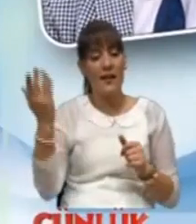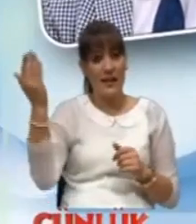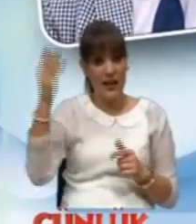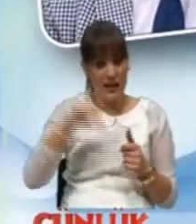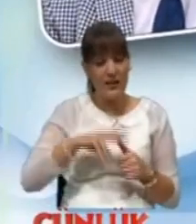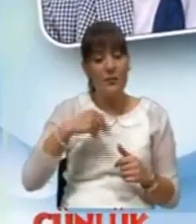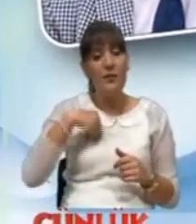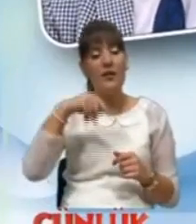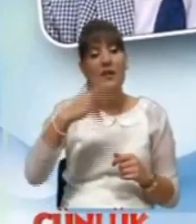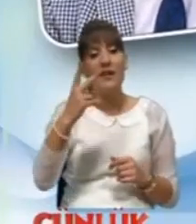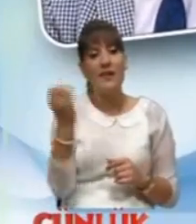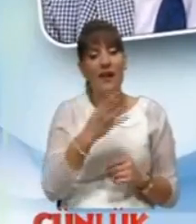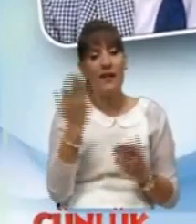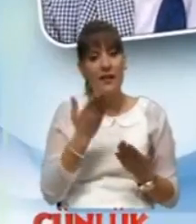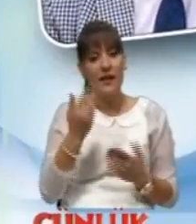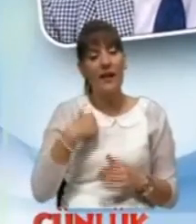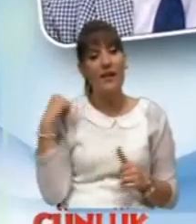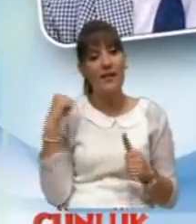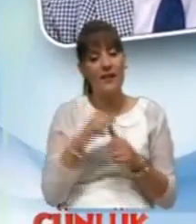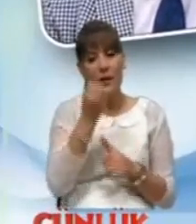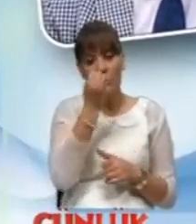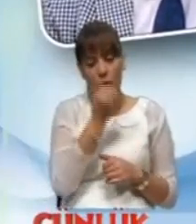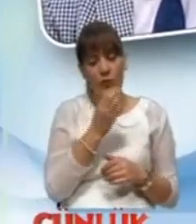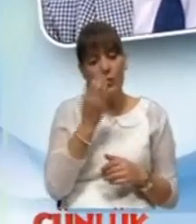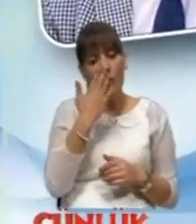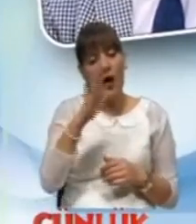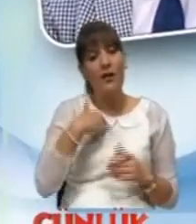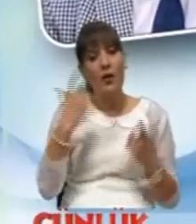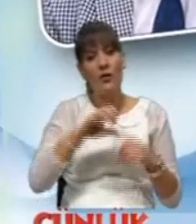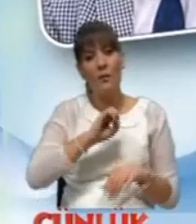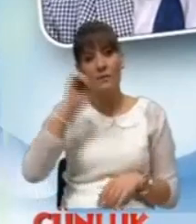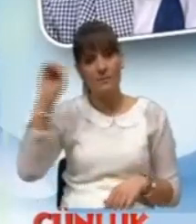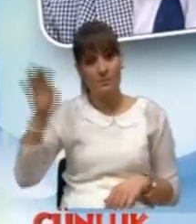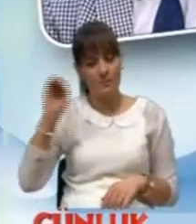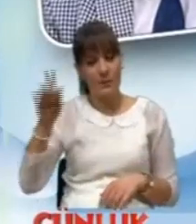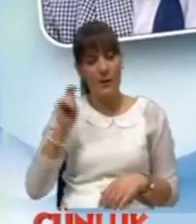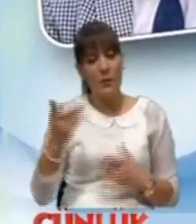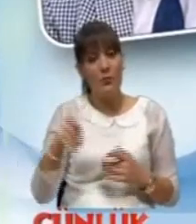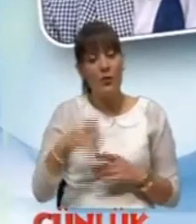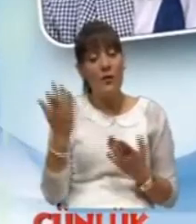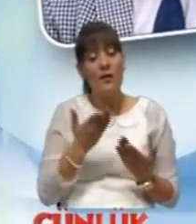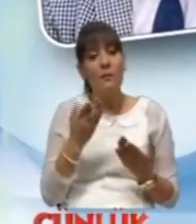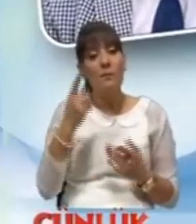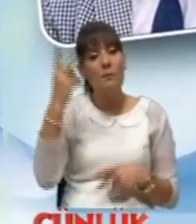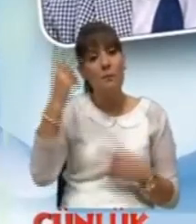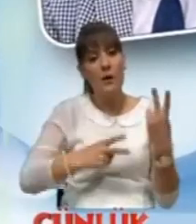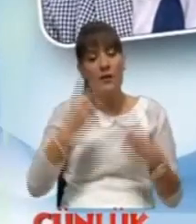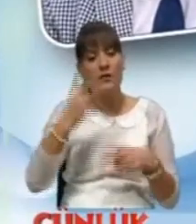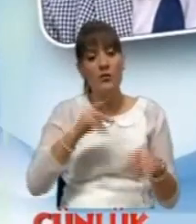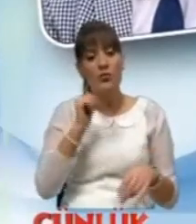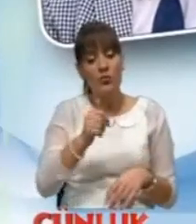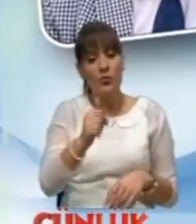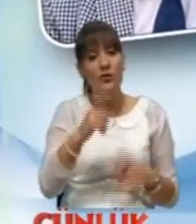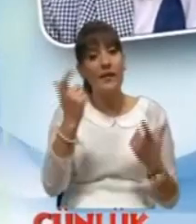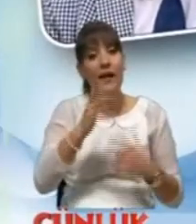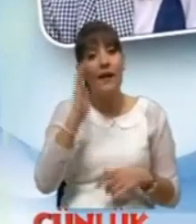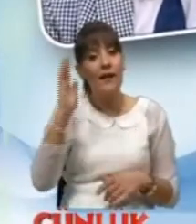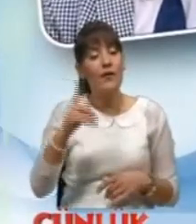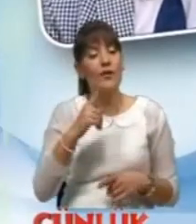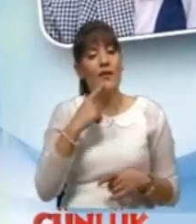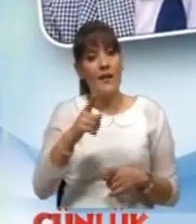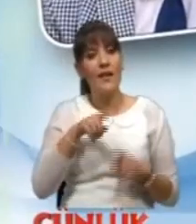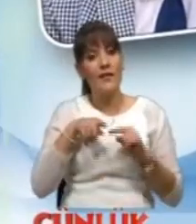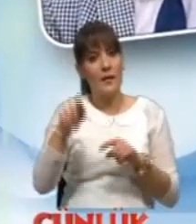katılımıyla 2 adetini daha tekrar doğal ortamına gönderdik. Hatta bunların bazılarını gün gün nereye gidiyor